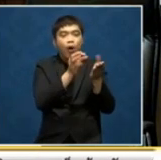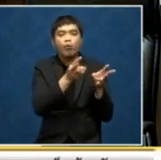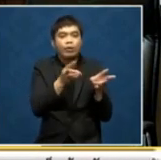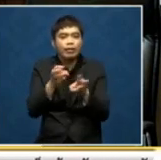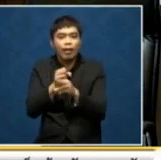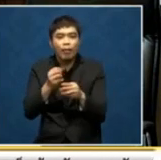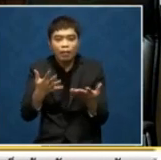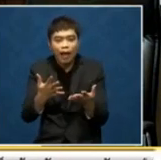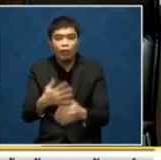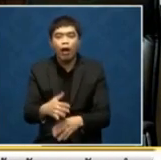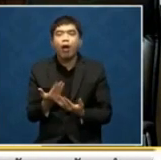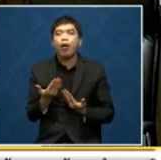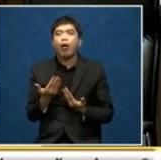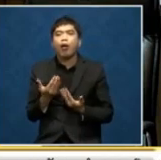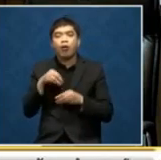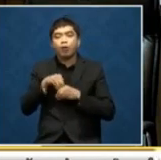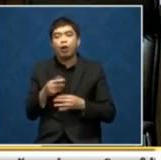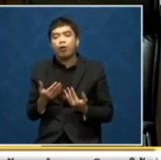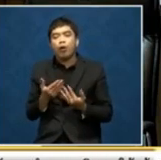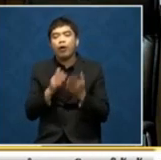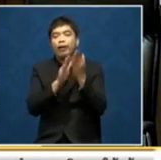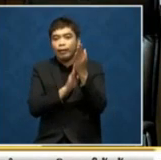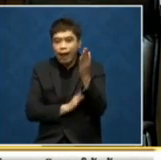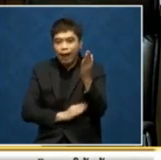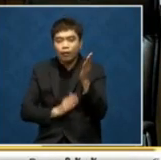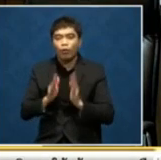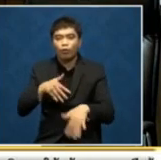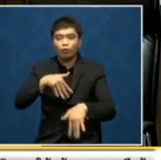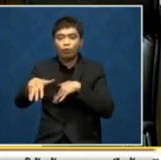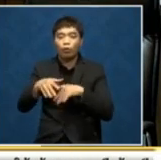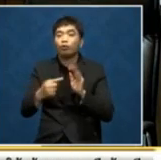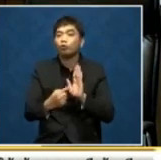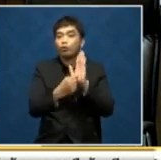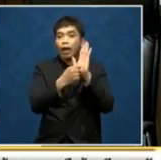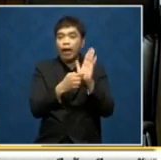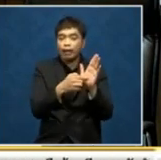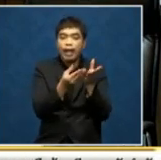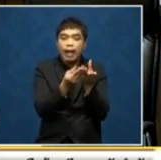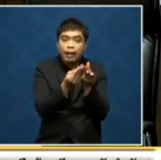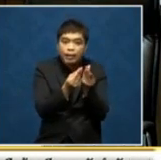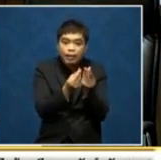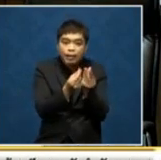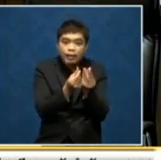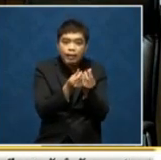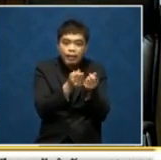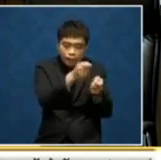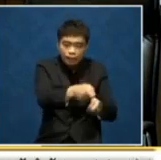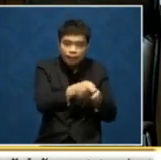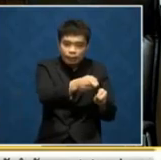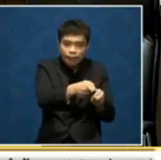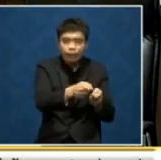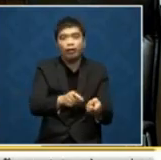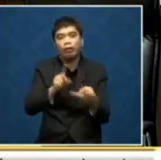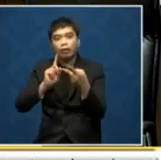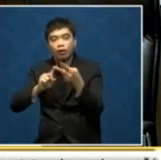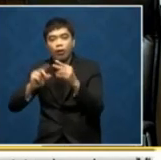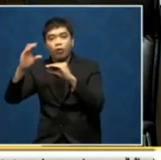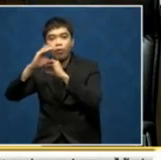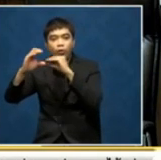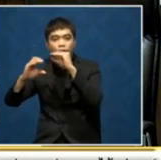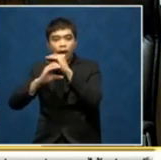ทรมานเป็น 10ปี 20ปีบางครั้งเรื่องของที่ดินทำกินหรือว่าเรื่องของโครงการของรัฐบาลที่ไปทำให้